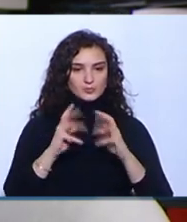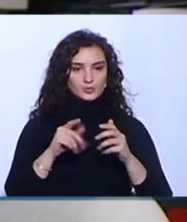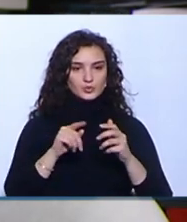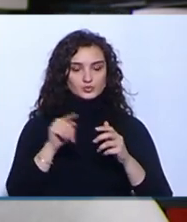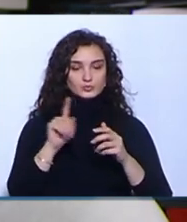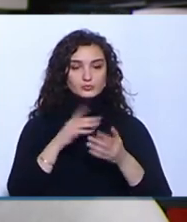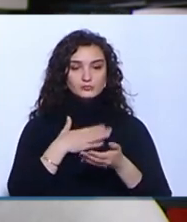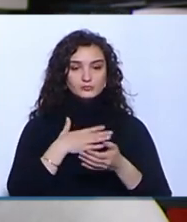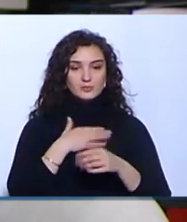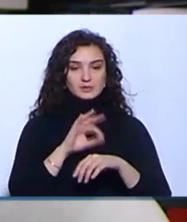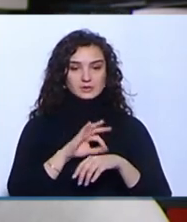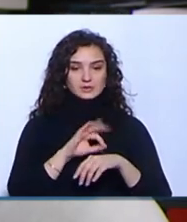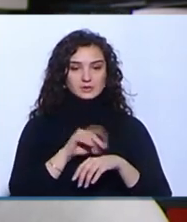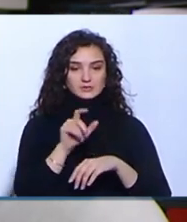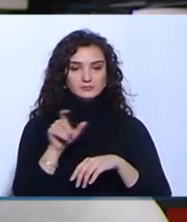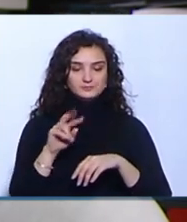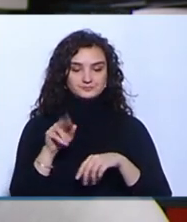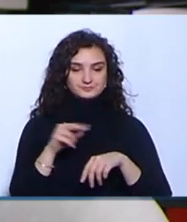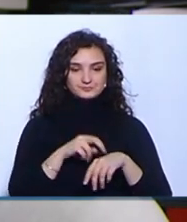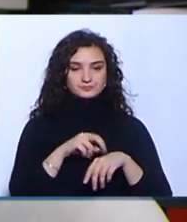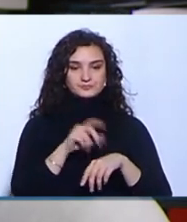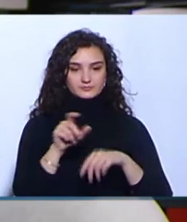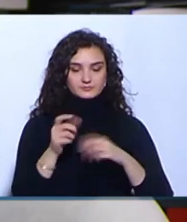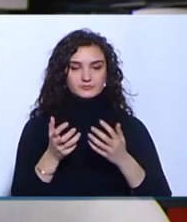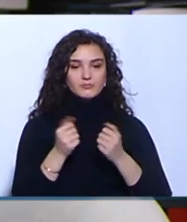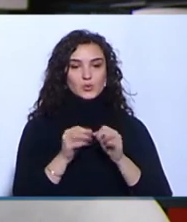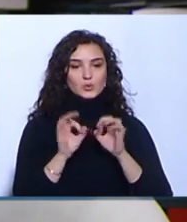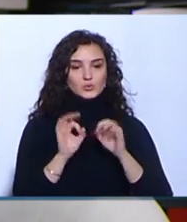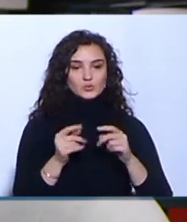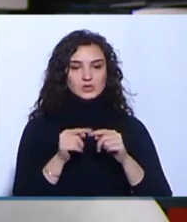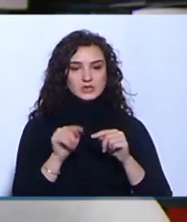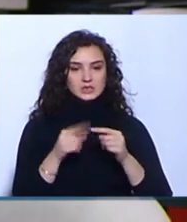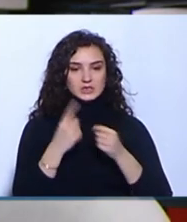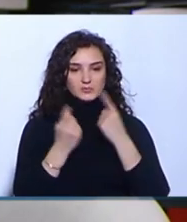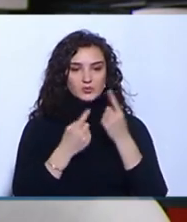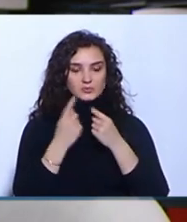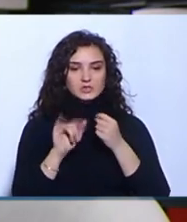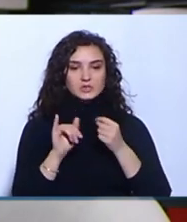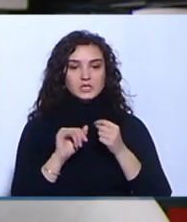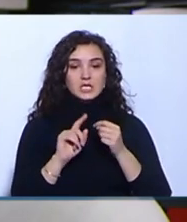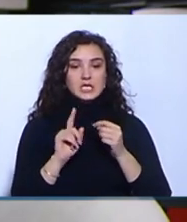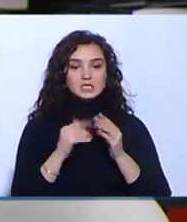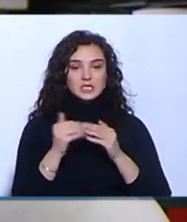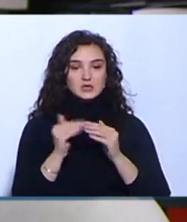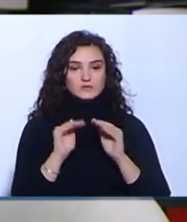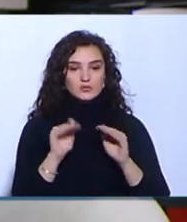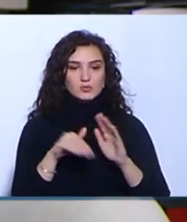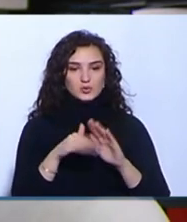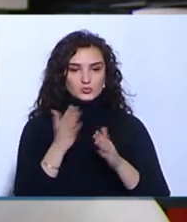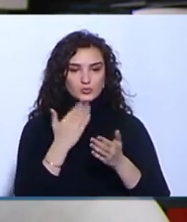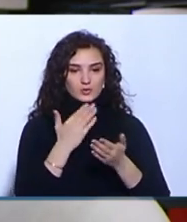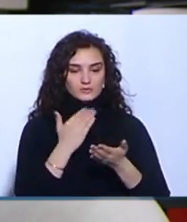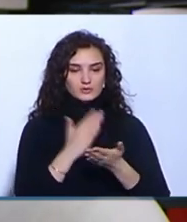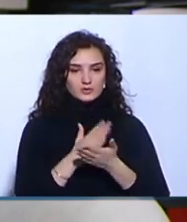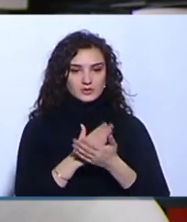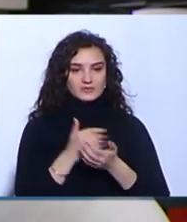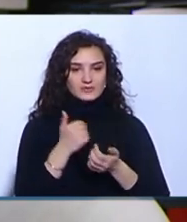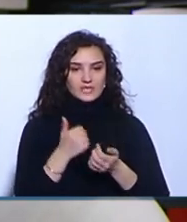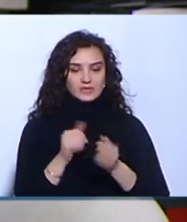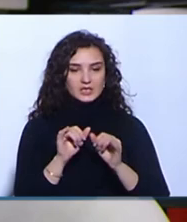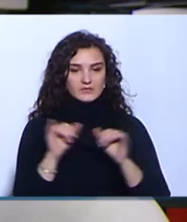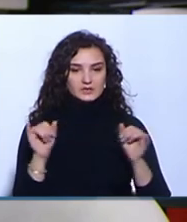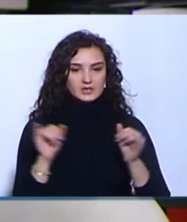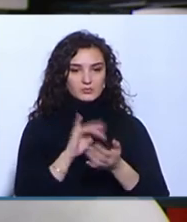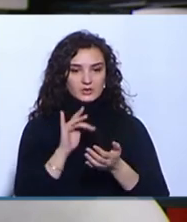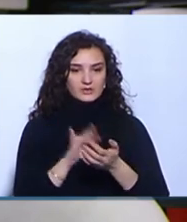რომ ჩვენმა პაციენტებმა და ჩვენმა ექიმებმა მიიღონ ზუსტად ის ინფორმაცია, რასთან წვდომაც უფრო ადვილად აქვთ კარგი